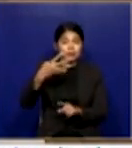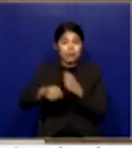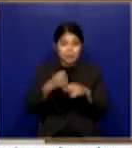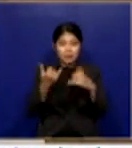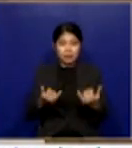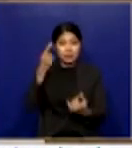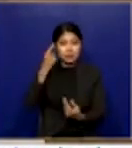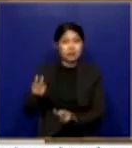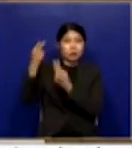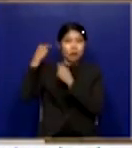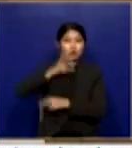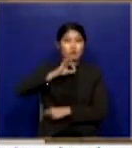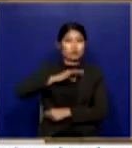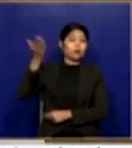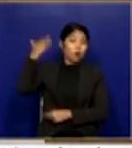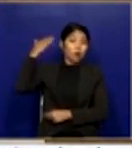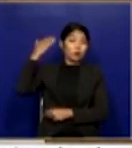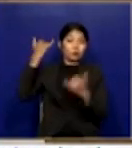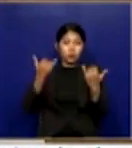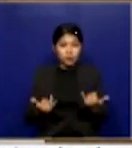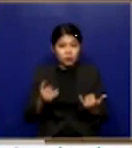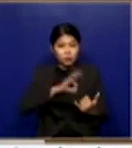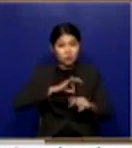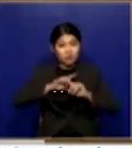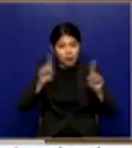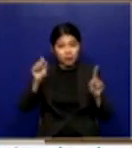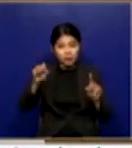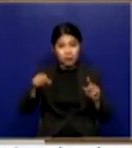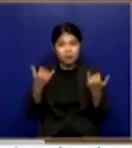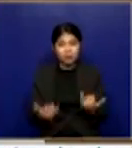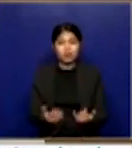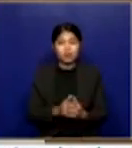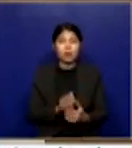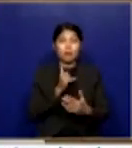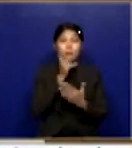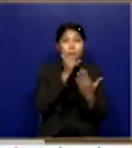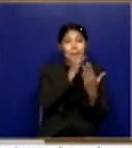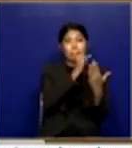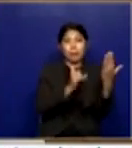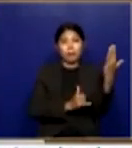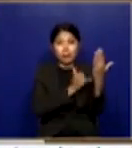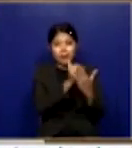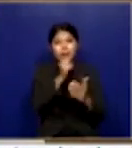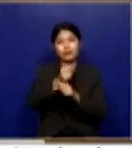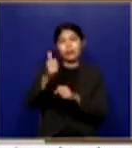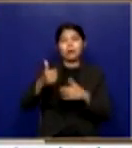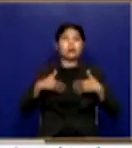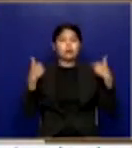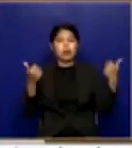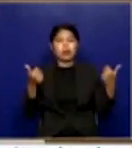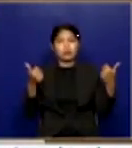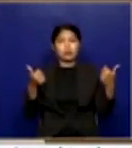นี้นะครับความตอนก็ตอนนี้มันต่างกันนะครับตอนนี้เราสามารถจะเดินทางไปไหนมาได้อย่างสบายใจ